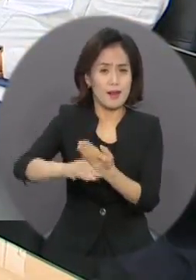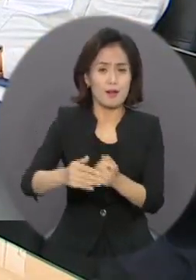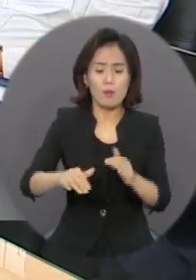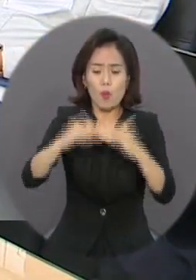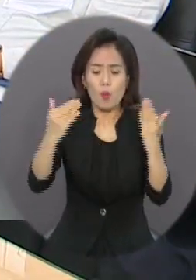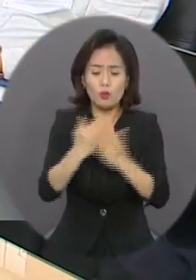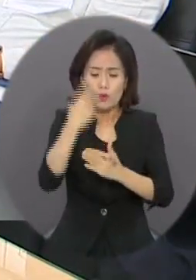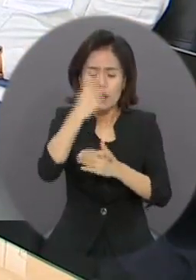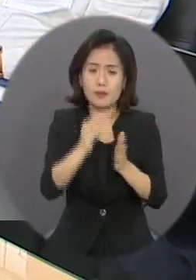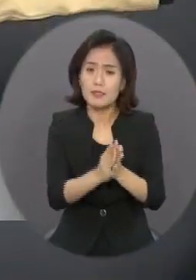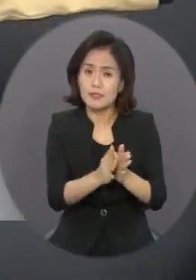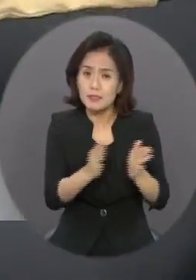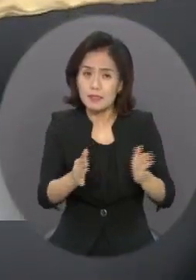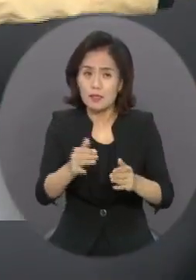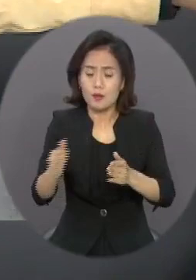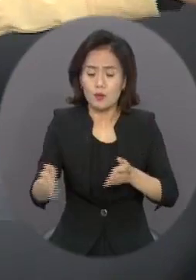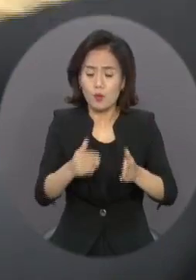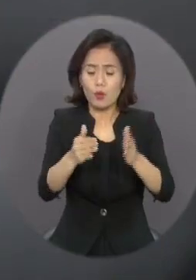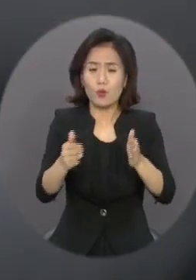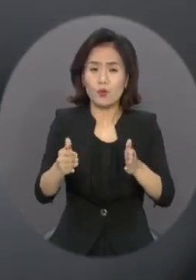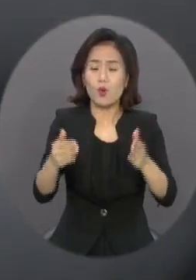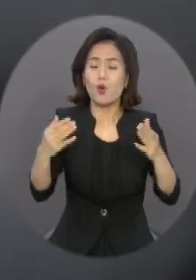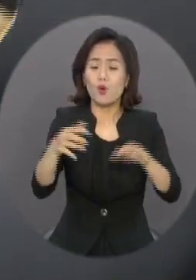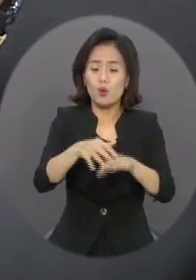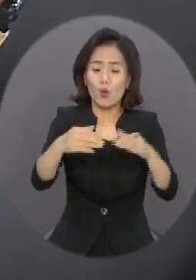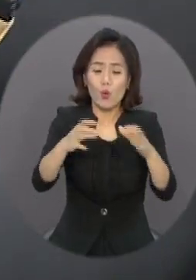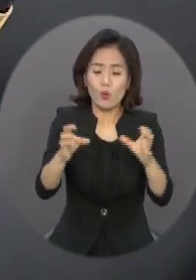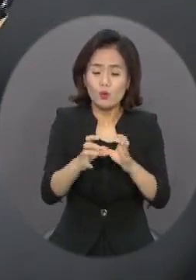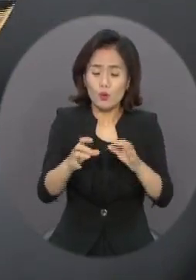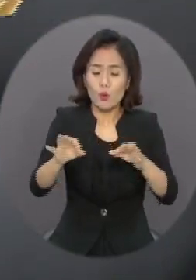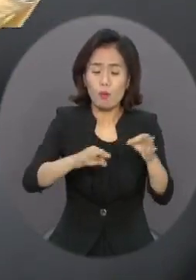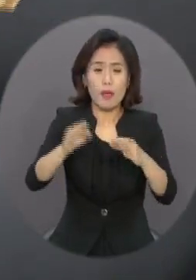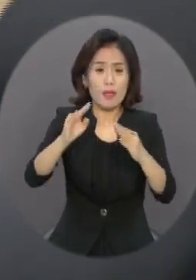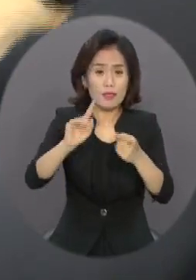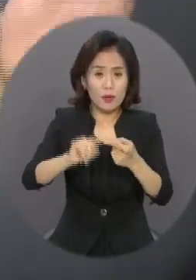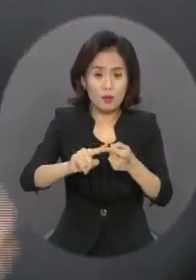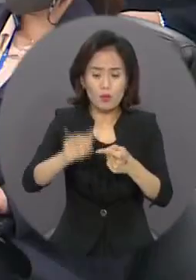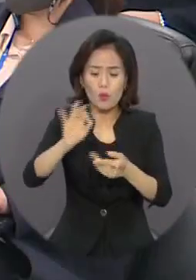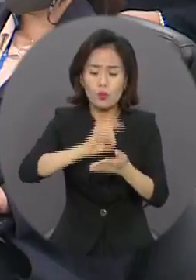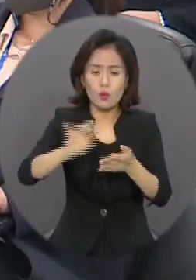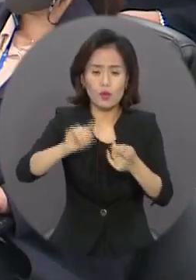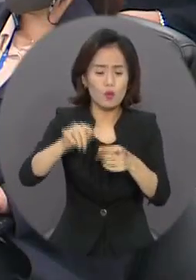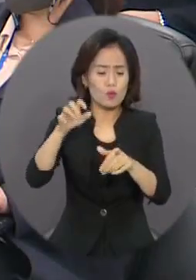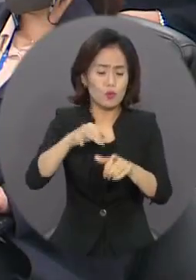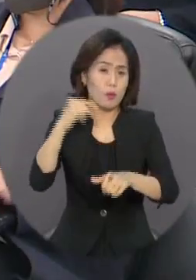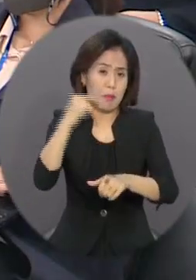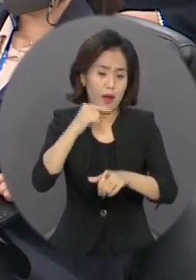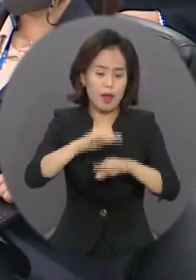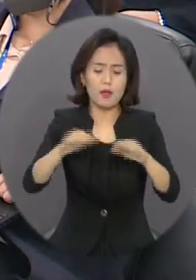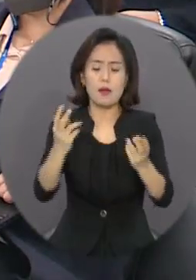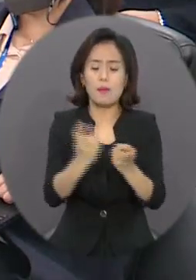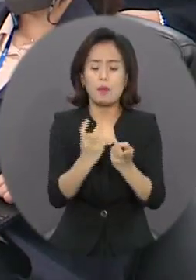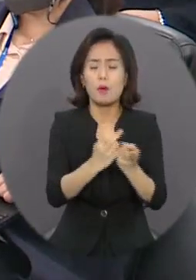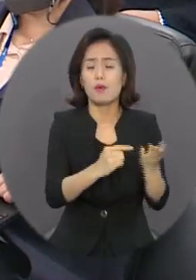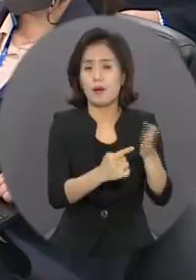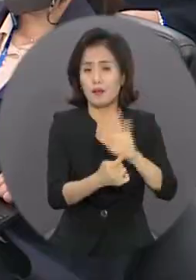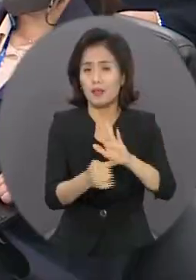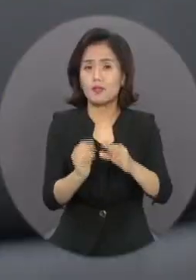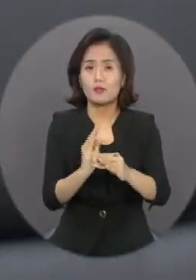전면적인 감사 착수를 비롯해 노조 매점을 통한 구매 대행 중단, 경비 지출에 대한 통제 강화 등 대책을 쏟아내고